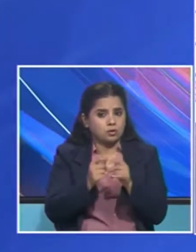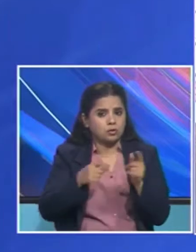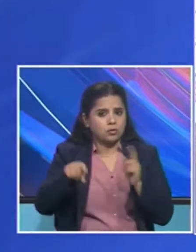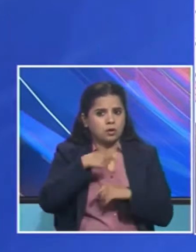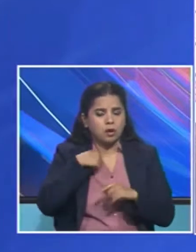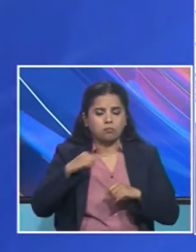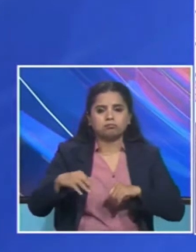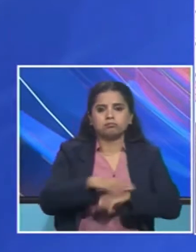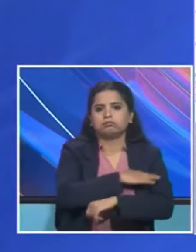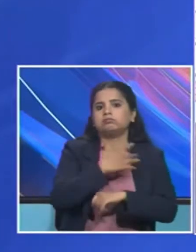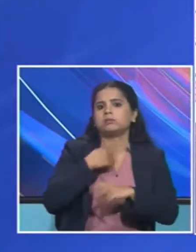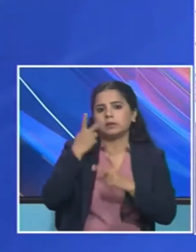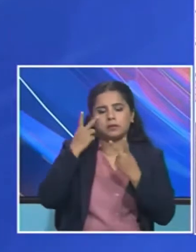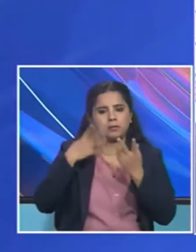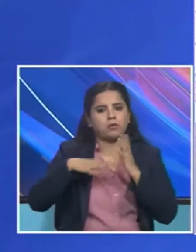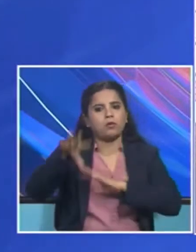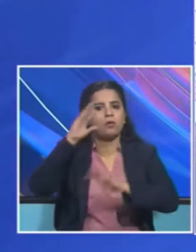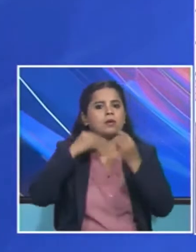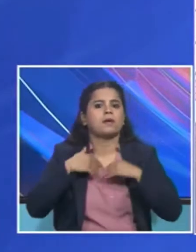मिली थी।